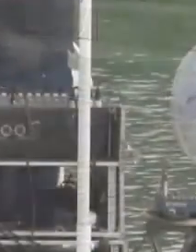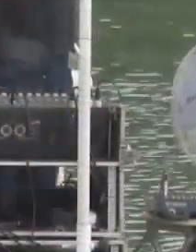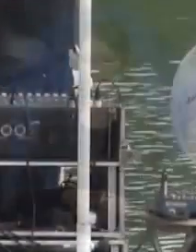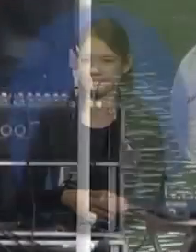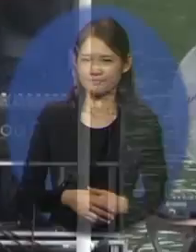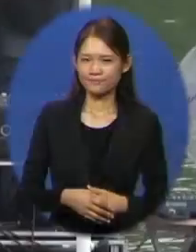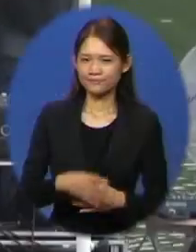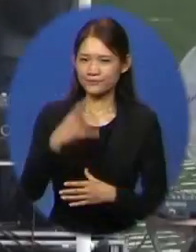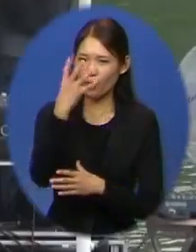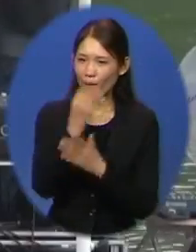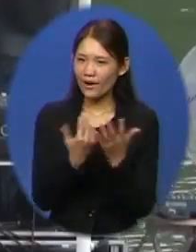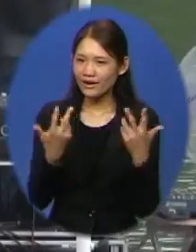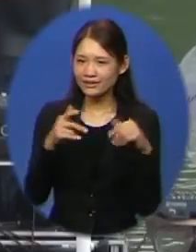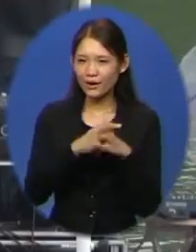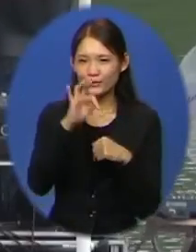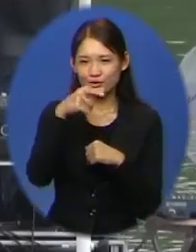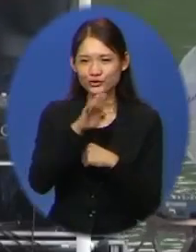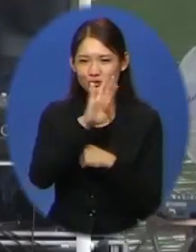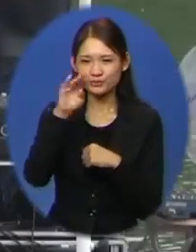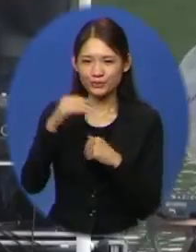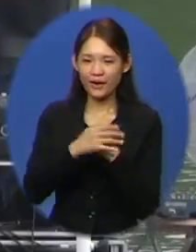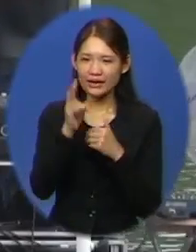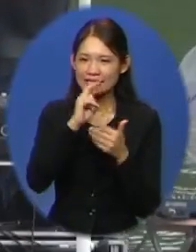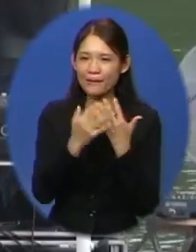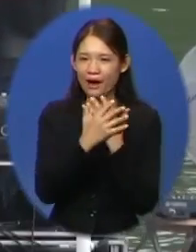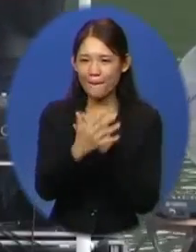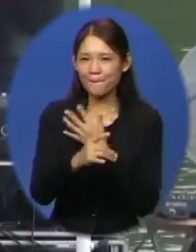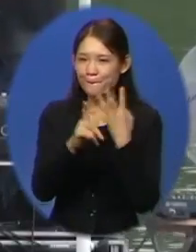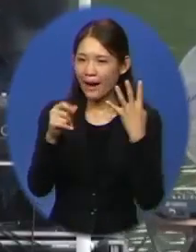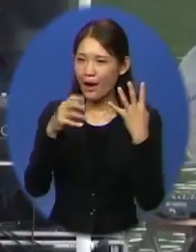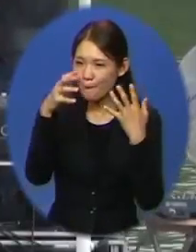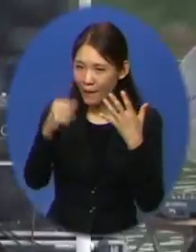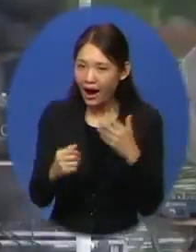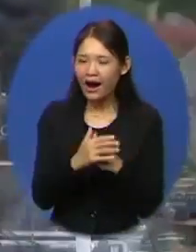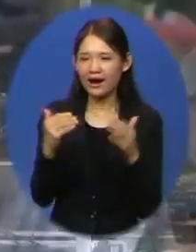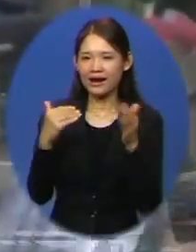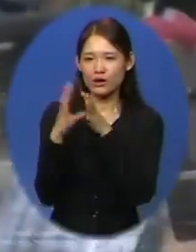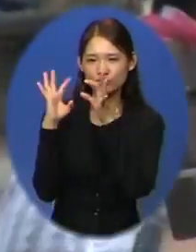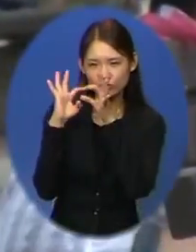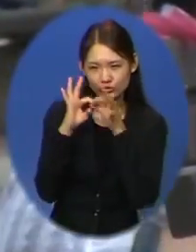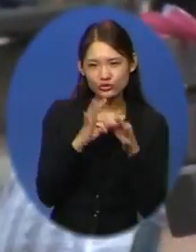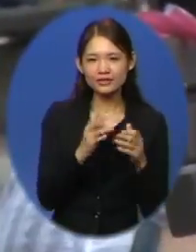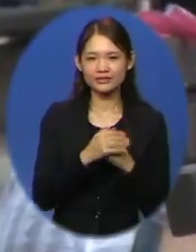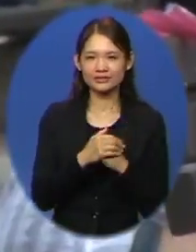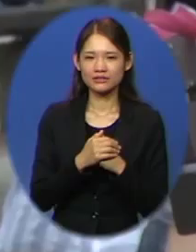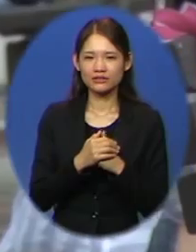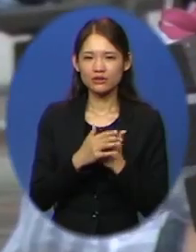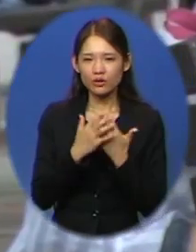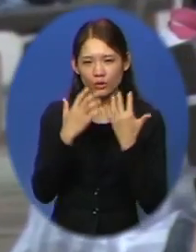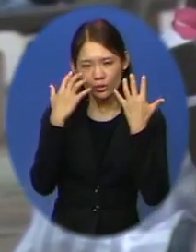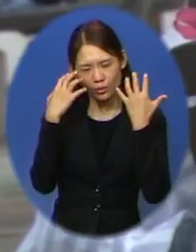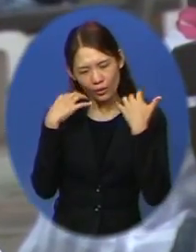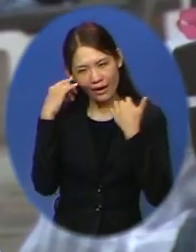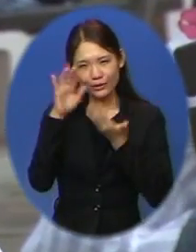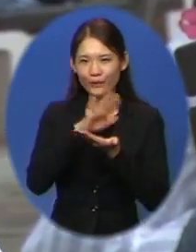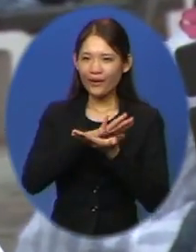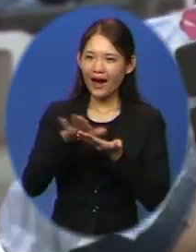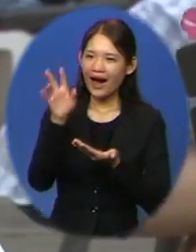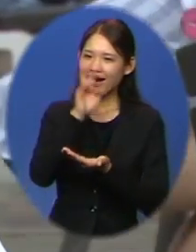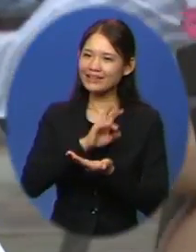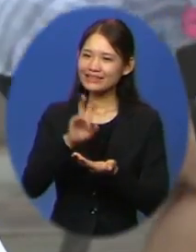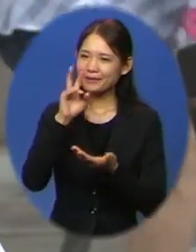월드컵 공원 주변 음악회는 8월 말까지 있을 예정이라고 합니다. 무더위를 시원한 음악과